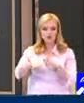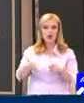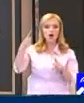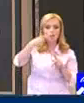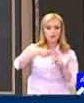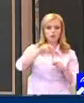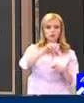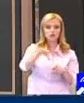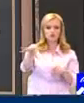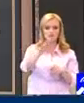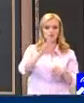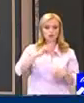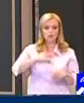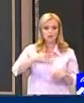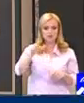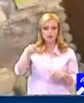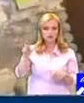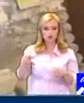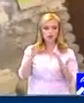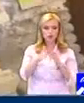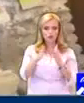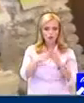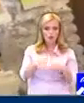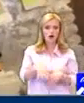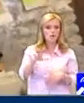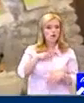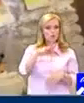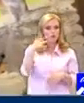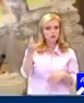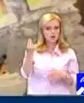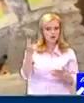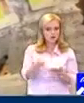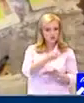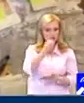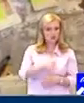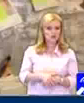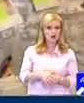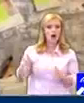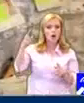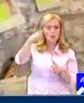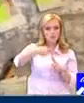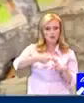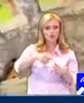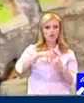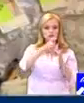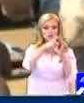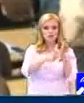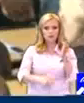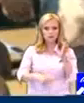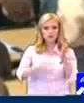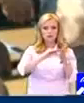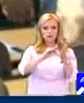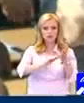depistate și ridicate liste cu numele unor studenți și sume foarte mari de bani primite de la aceștia, dar și o listă cu numele profesorilor care au primit bani.